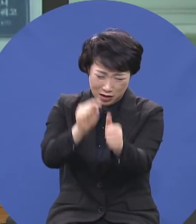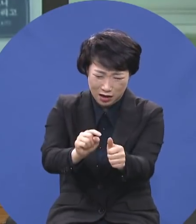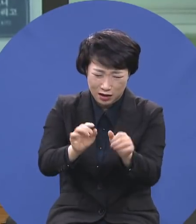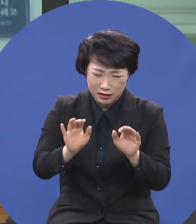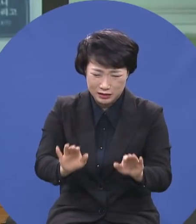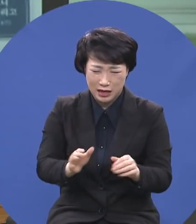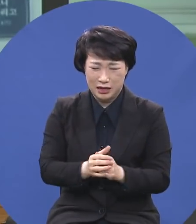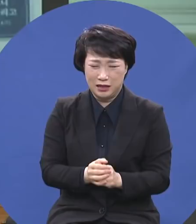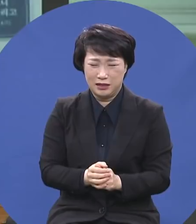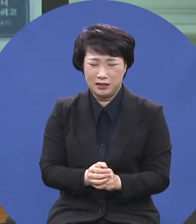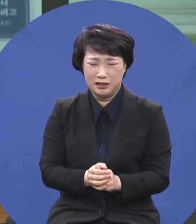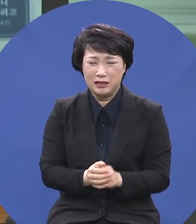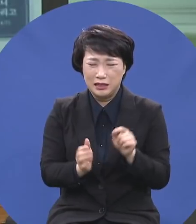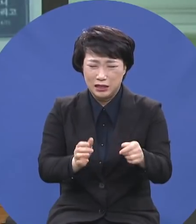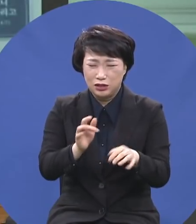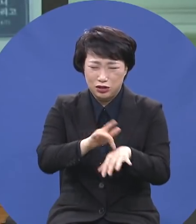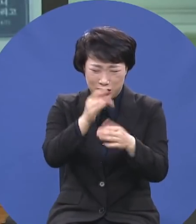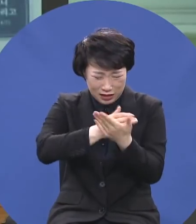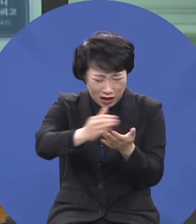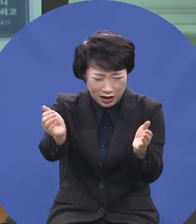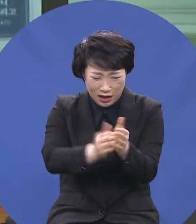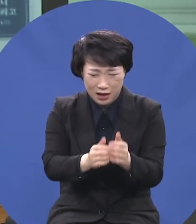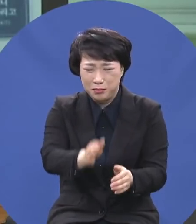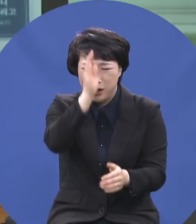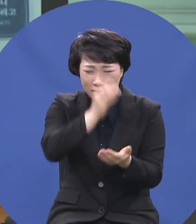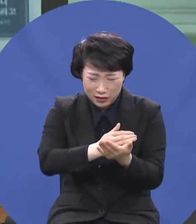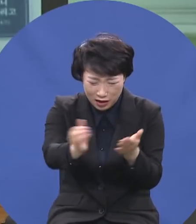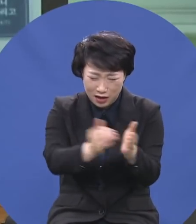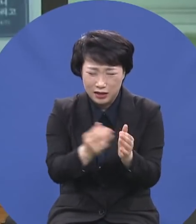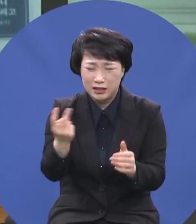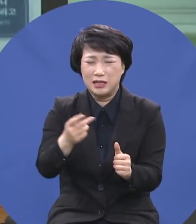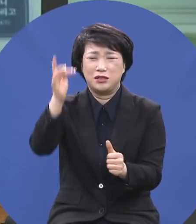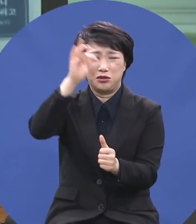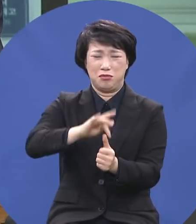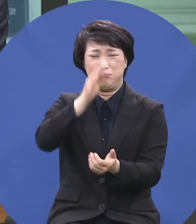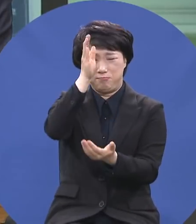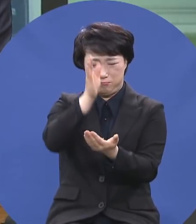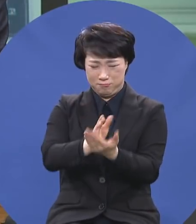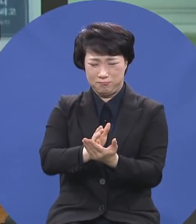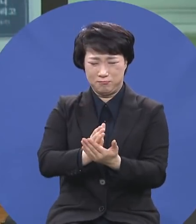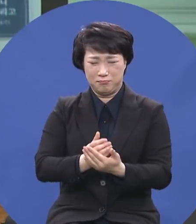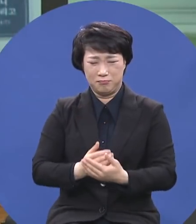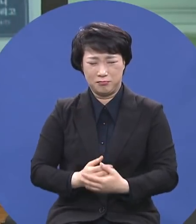명하노니 떠나간 귀신아 질병아 다시는 들어오지 말라.